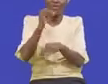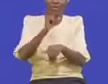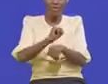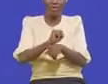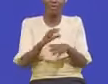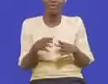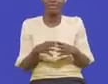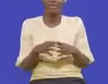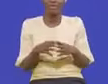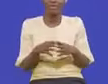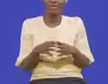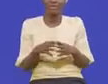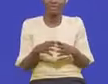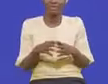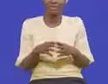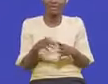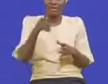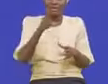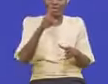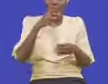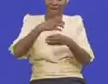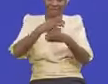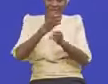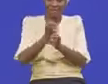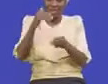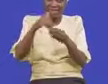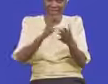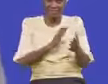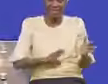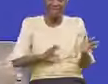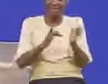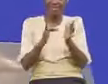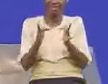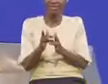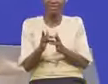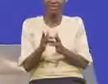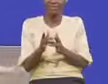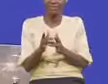ele va zu eƒe nuwɔwɔ wowɔ wo le kristo yesu me